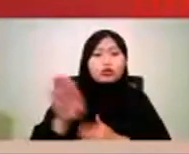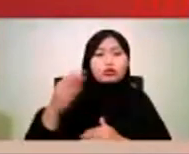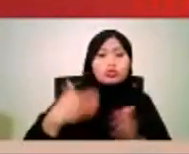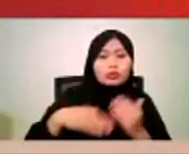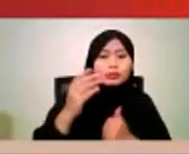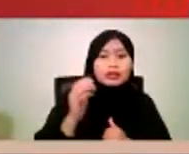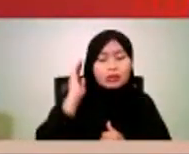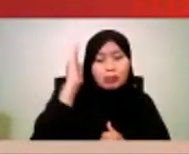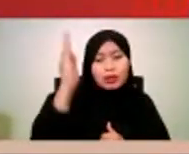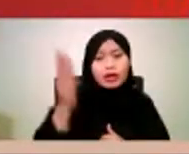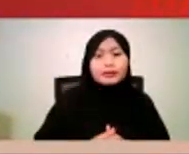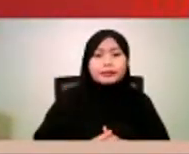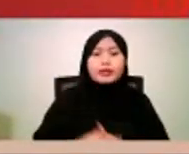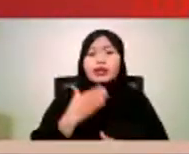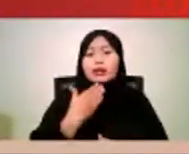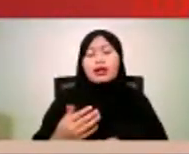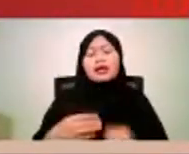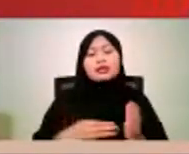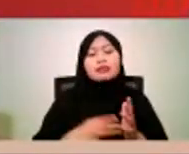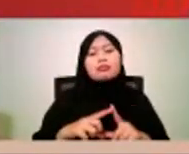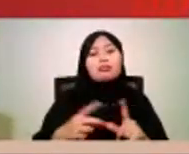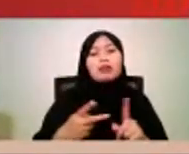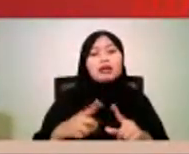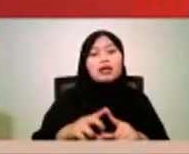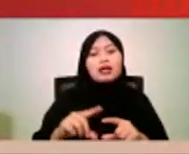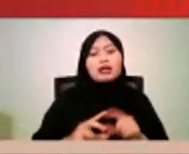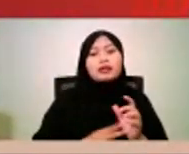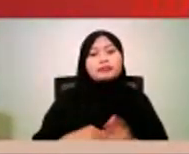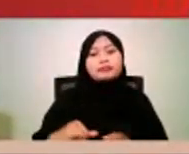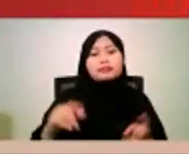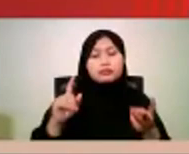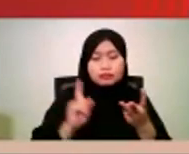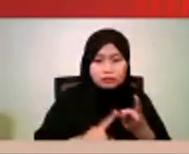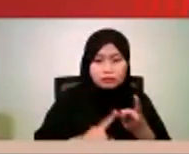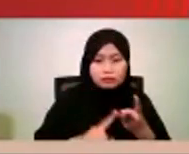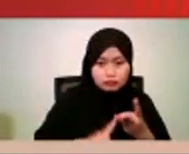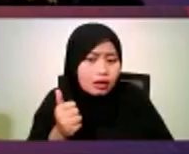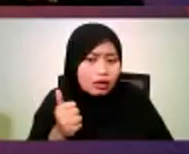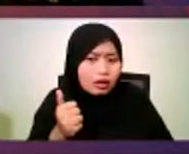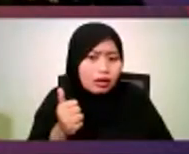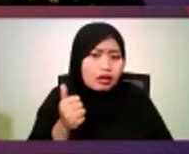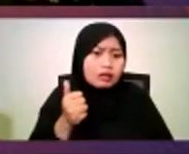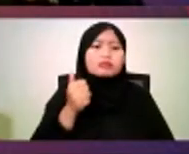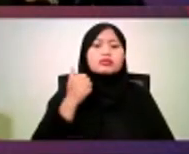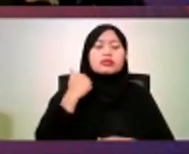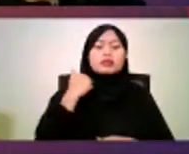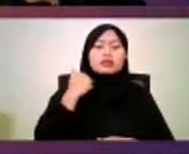terima kasih pertanyaannya Mama Rani selanjutnya pertanyaan dari emas Muhammad Rifki Cahya silahkan